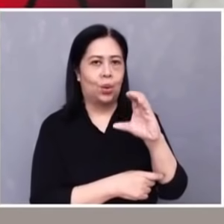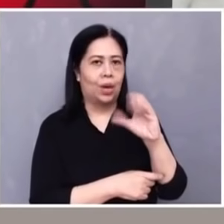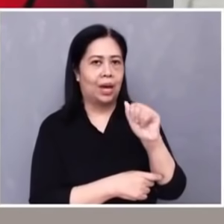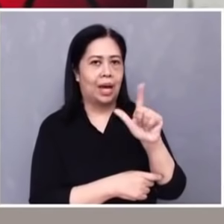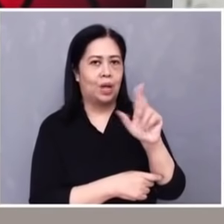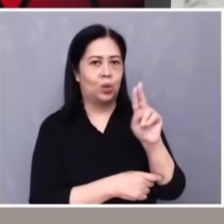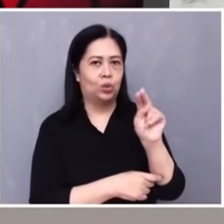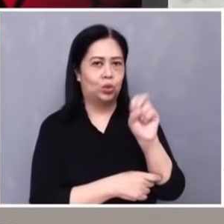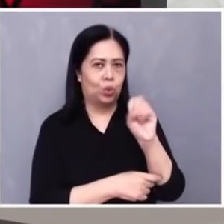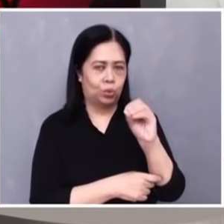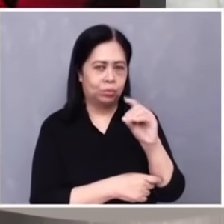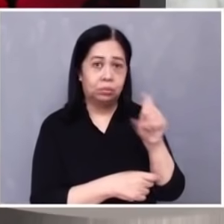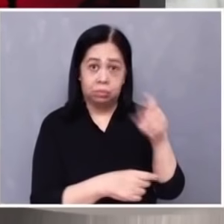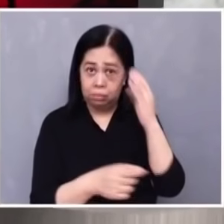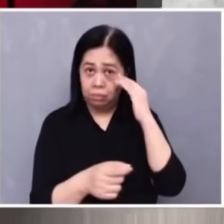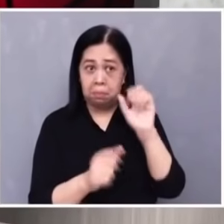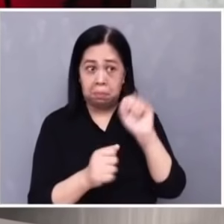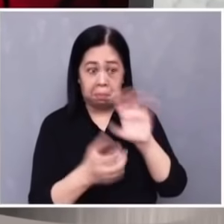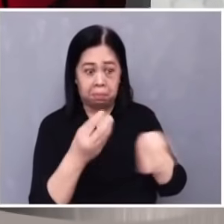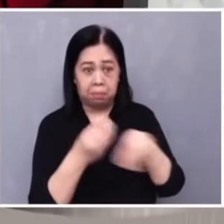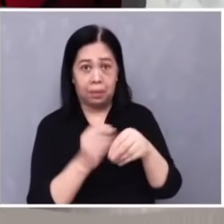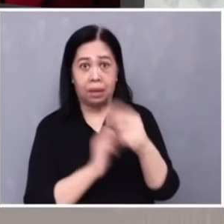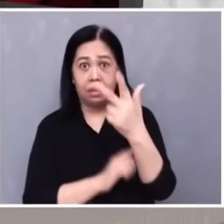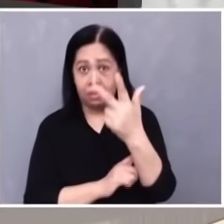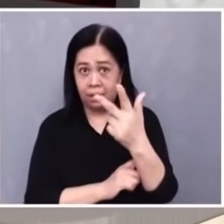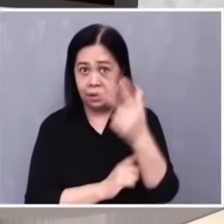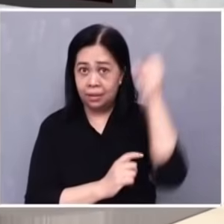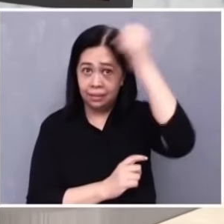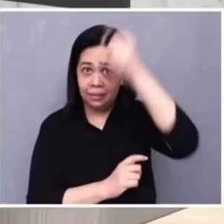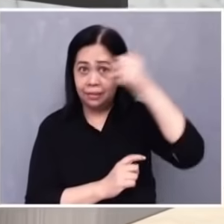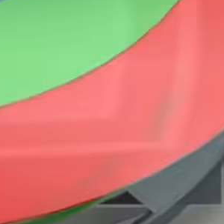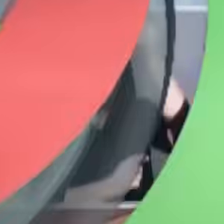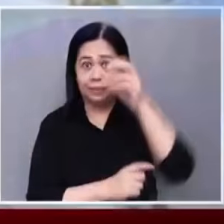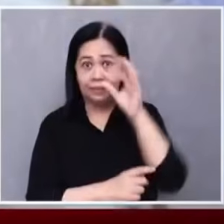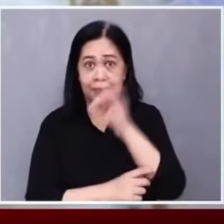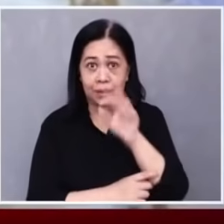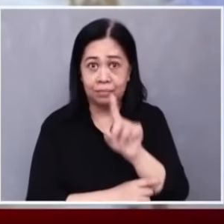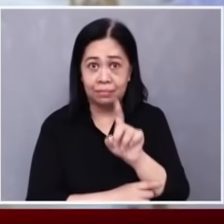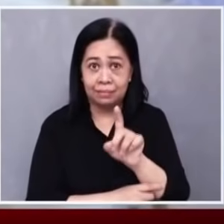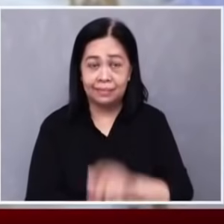posible nang maging tatlo ang mga santong Pilipino?